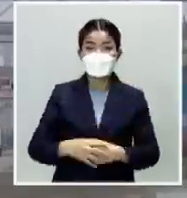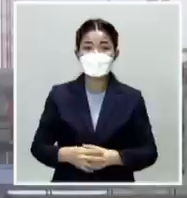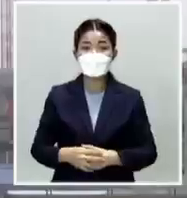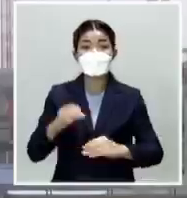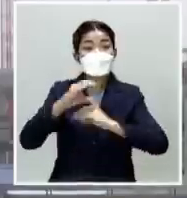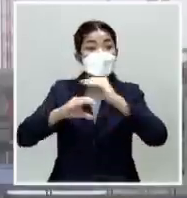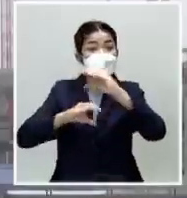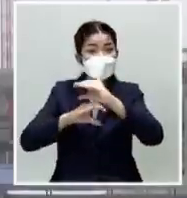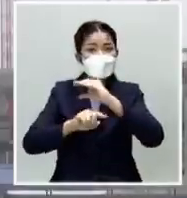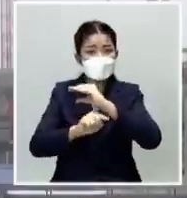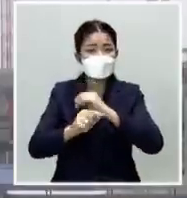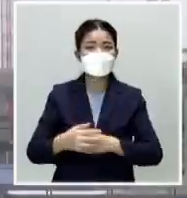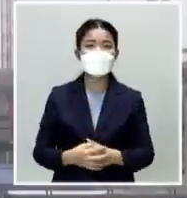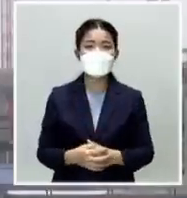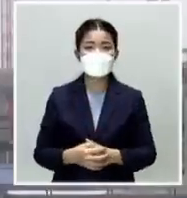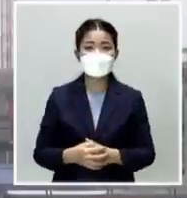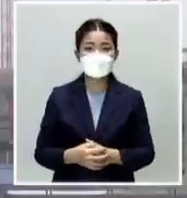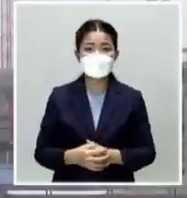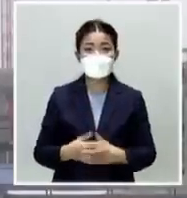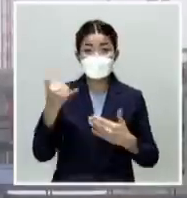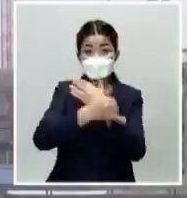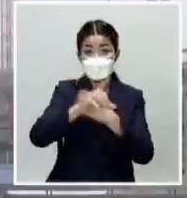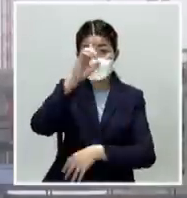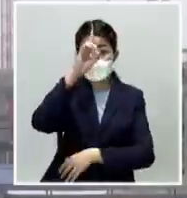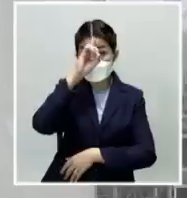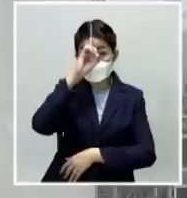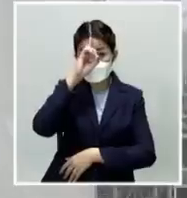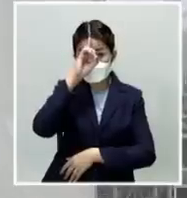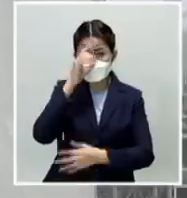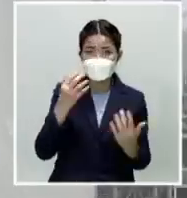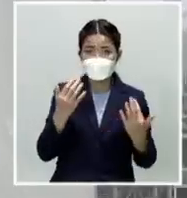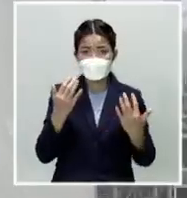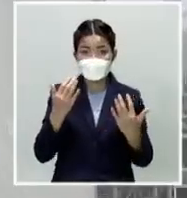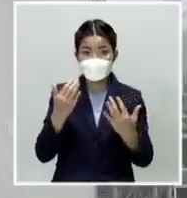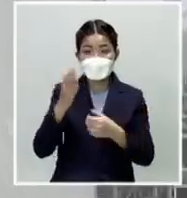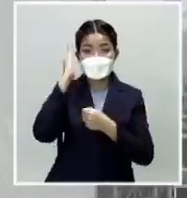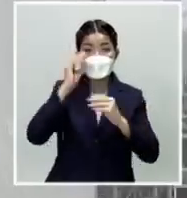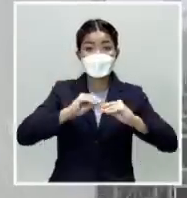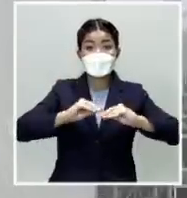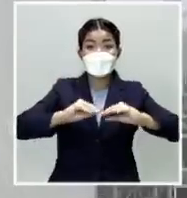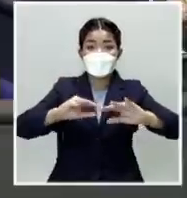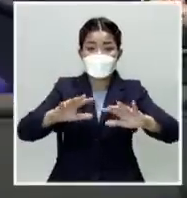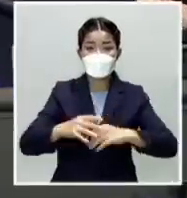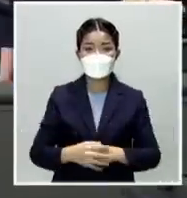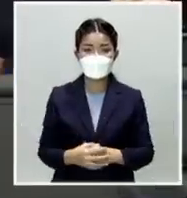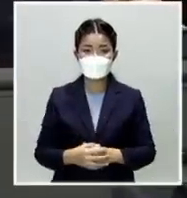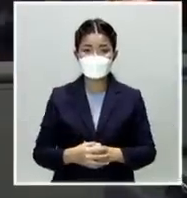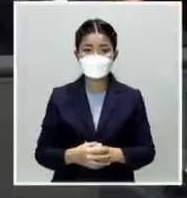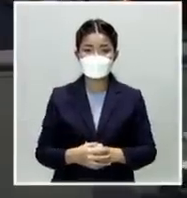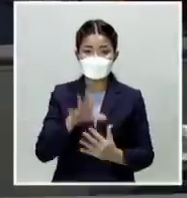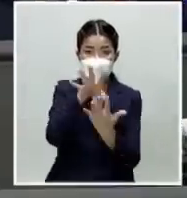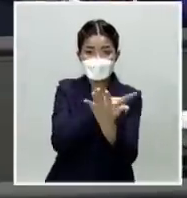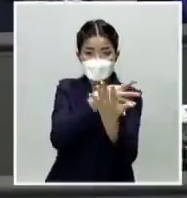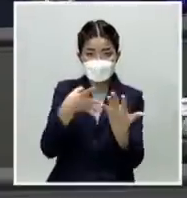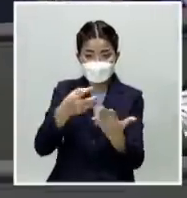โครงการนี้อย่างเด็ดขาดนะคะแต่ว่าทางเยอรมนีเองก็ดูสงวนท่าทีอยู่ค่ะแถลงเพียงว่าก็ไม่ปฏิเสธนะที่จะใช้มาตร